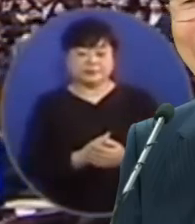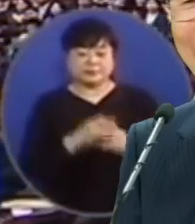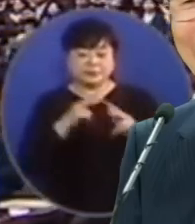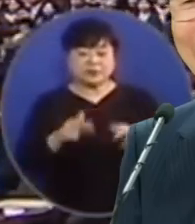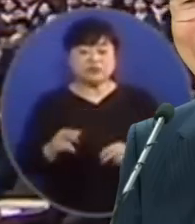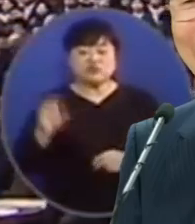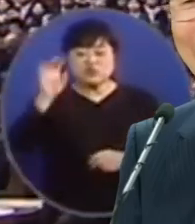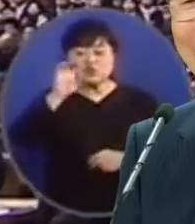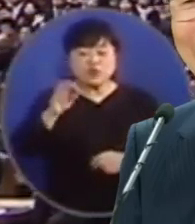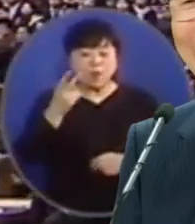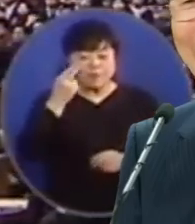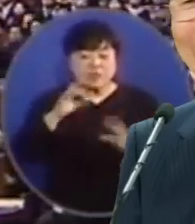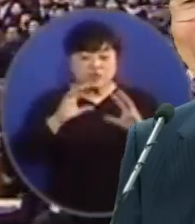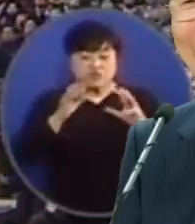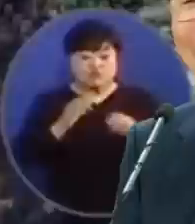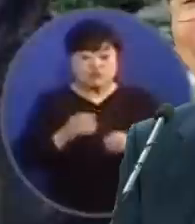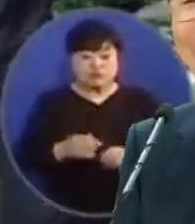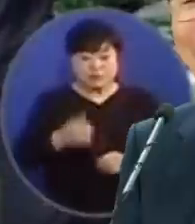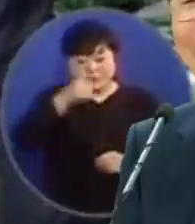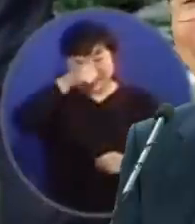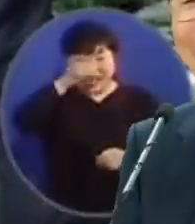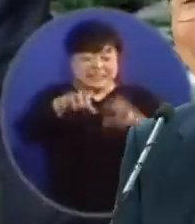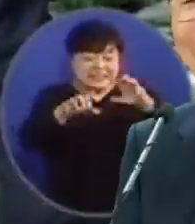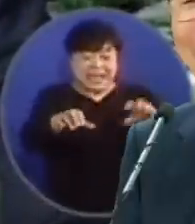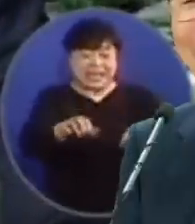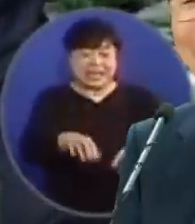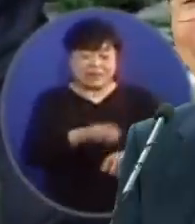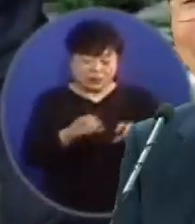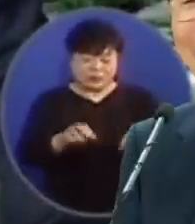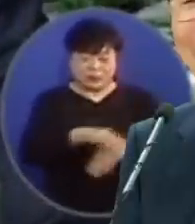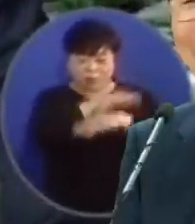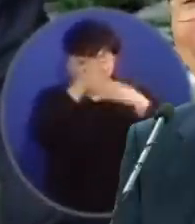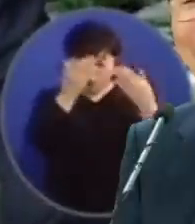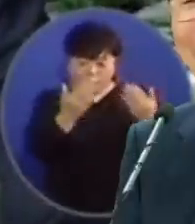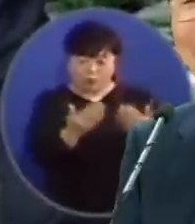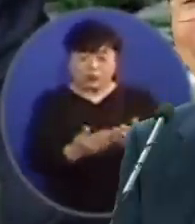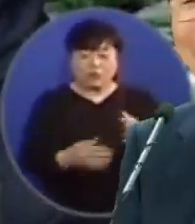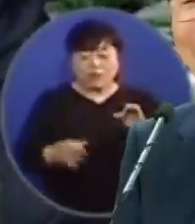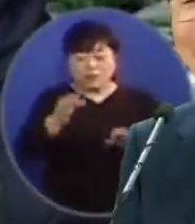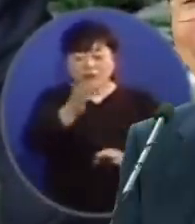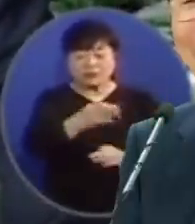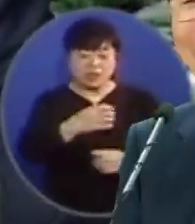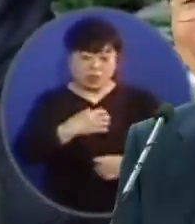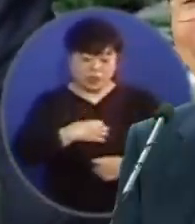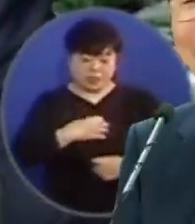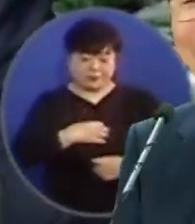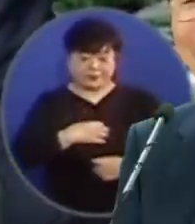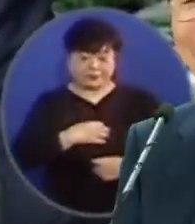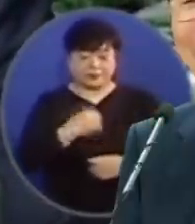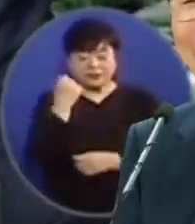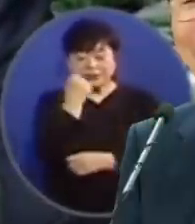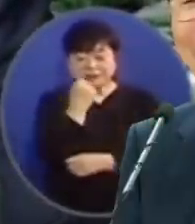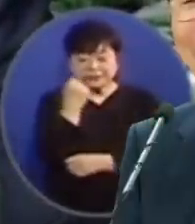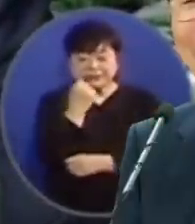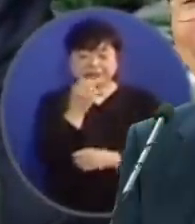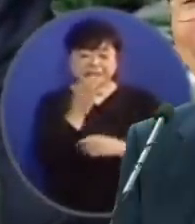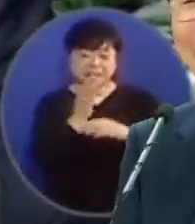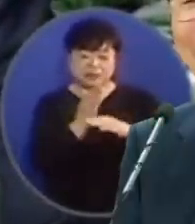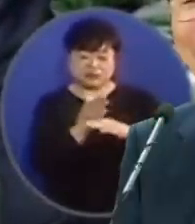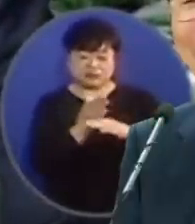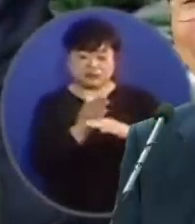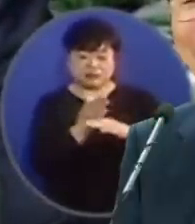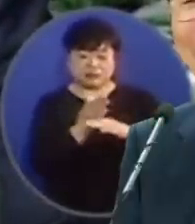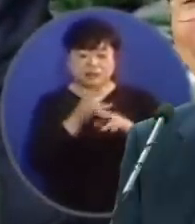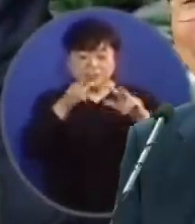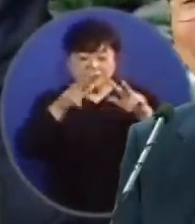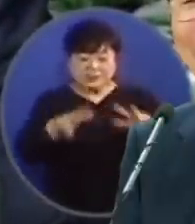유럽이나 미국이나 아시아나 아프리카나 할 것 없이 다들 경제적인 위기 속에 흔들흔들하고 있는 것입니다.